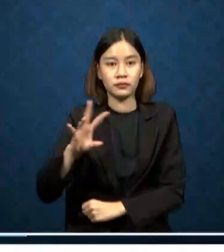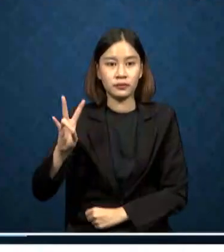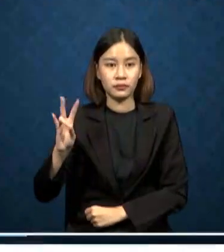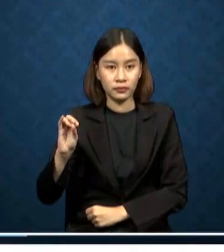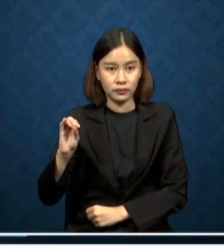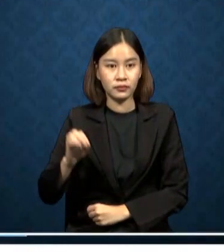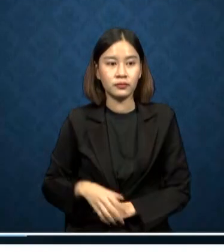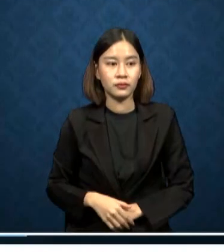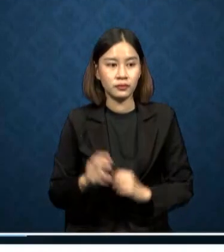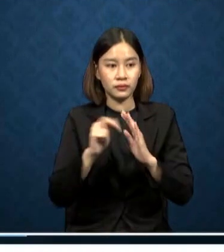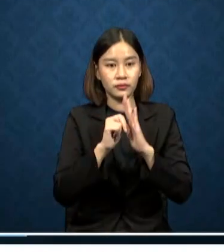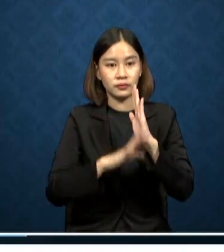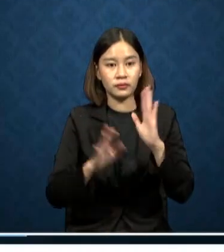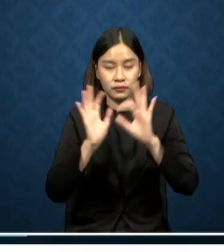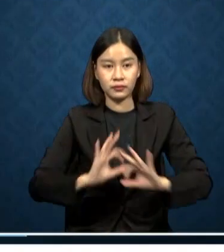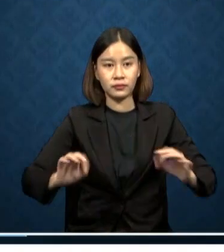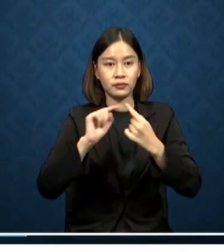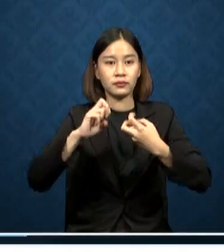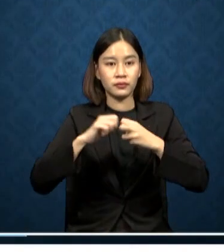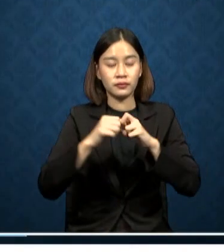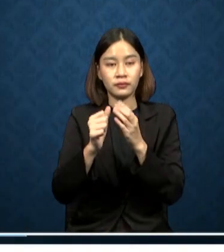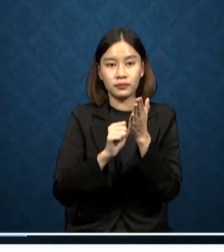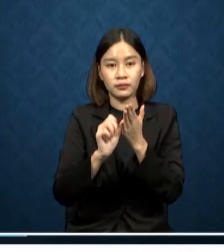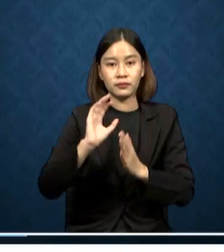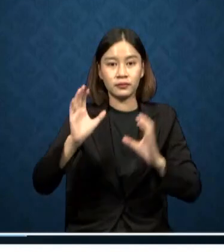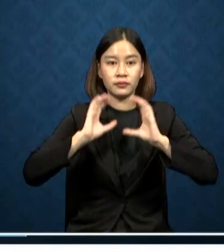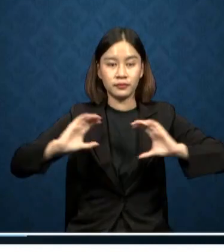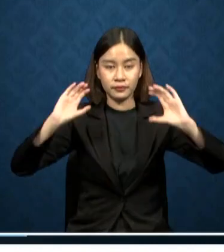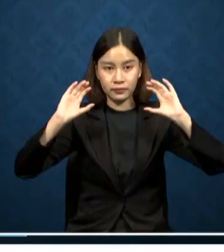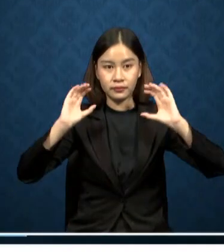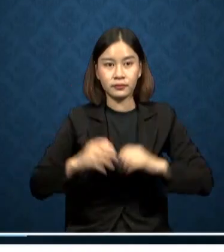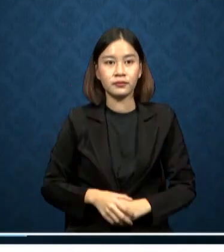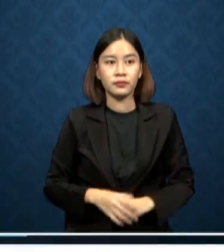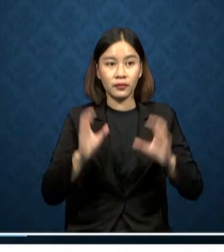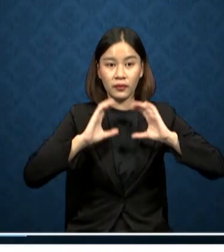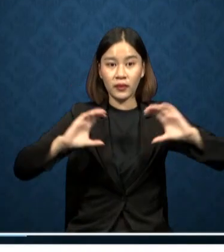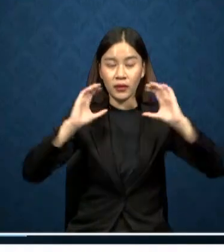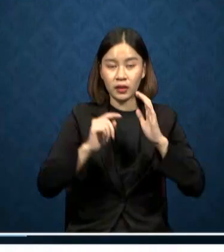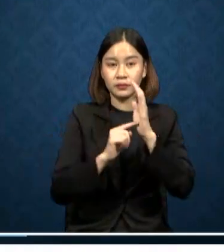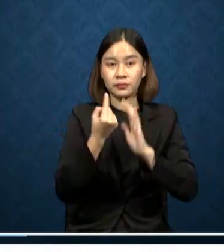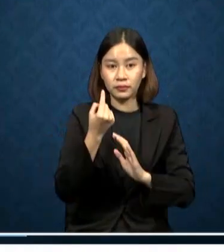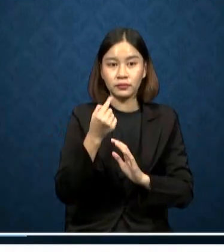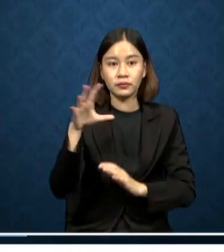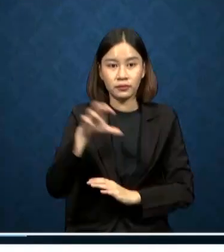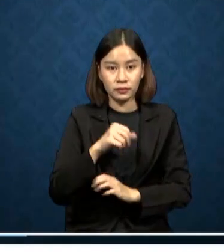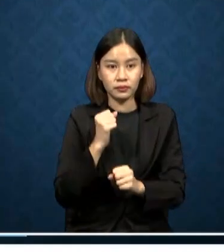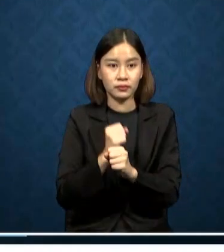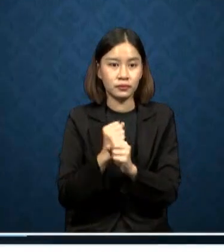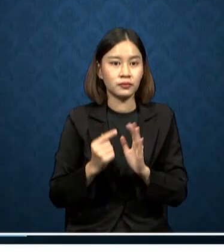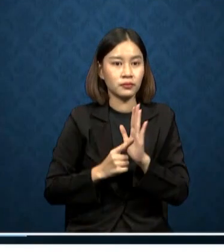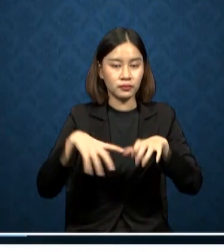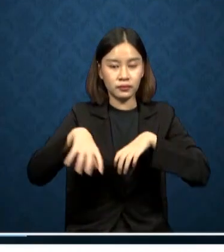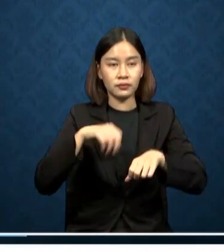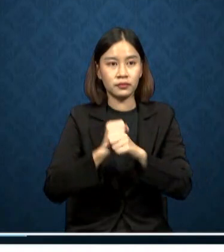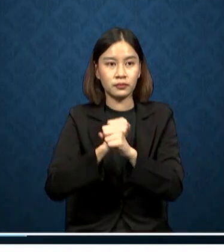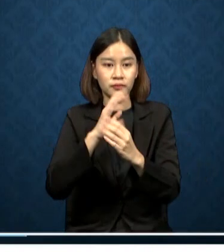ซึเปนิยบายหลกในการแก้ปัญหาของภาคลดภาคลกำลงเริ่มนำมาเป็นกรอบในการจทำแผ